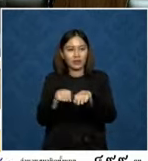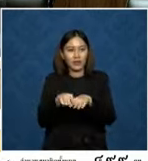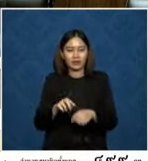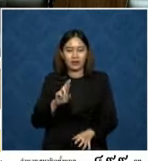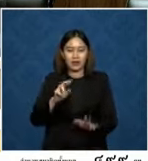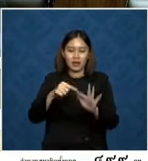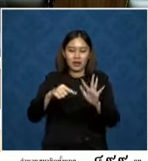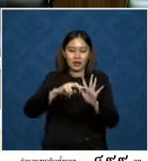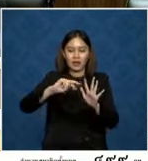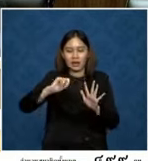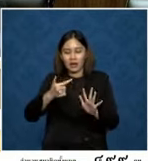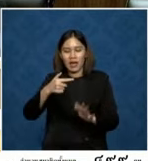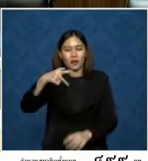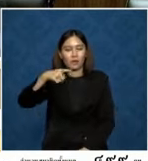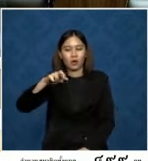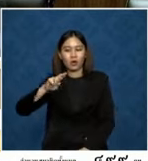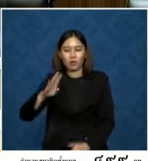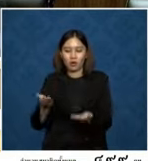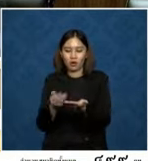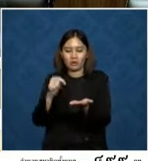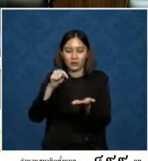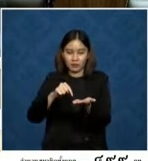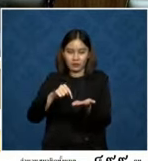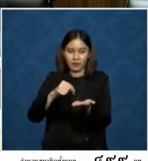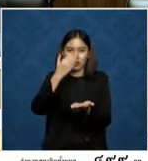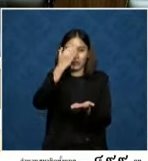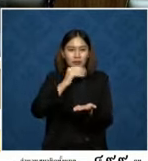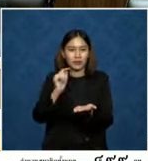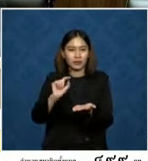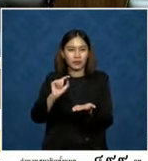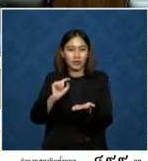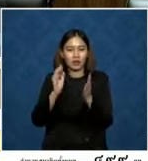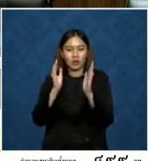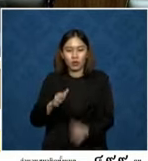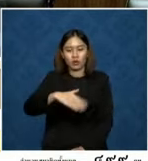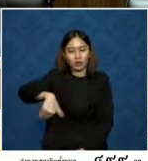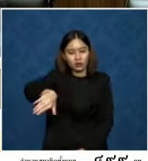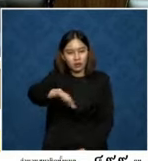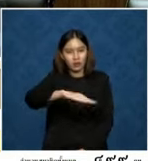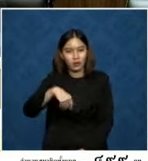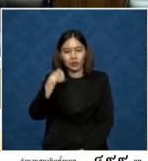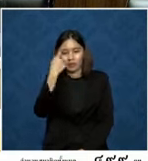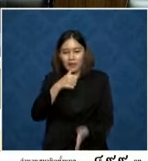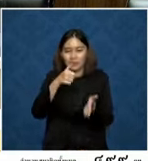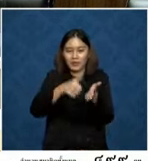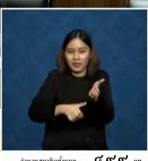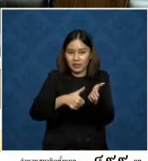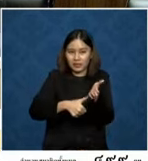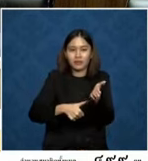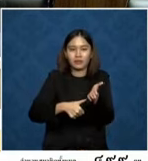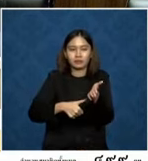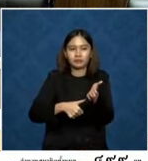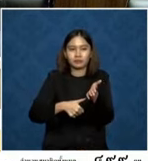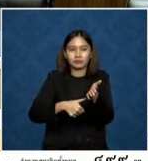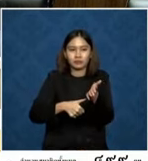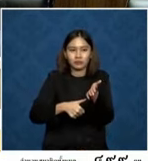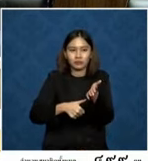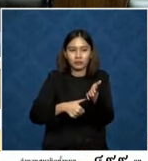างพระราชบัญญัติแห่งนี้ที่จะทำให้คนเราเนี่ยที่เป็นหนี้เป็นสินเนี่ยสามาร